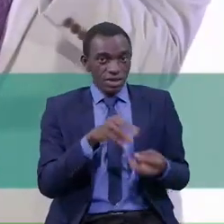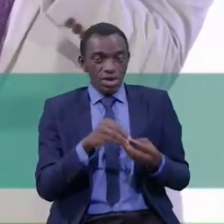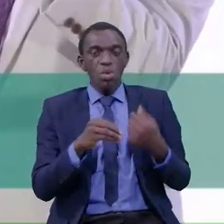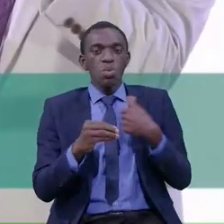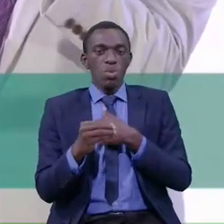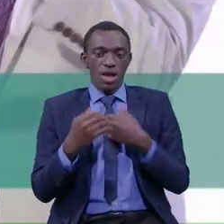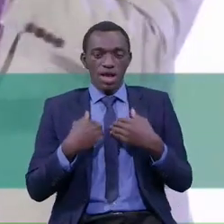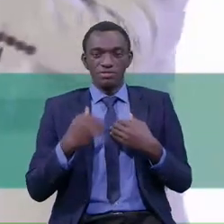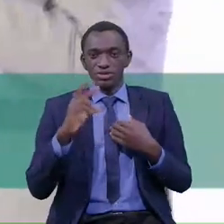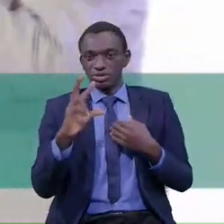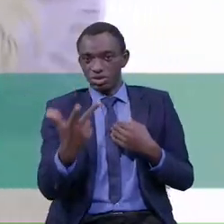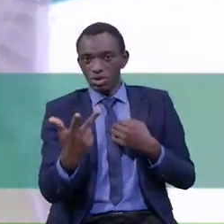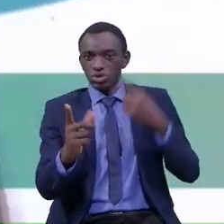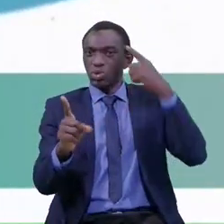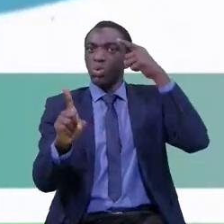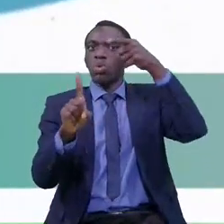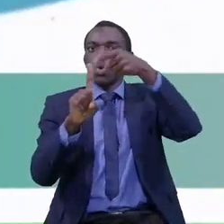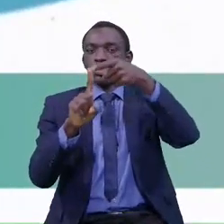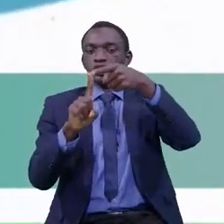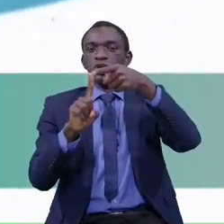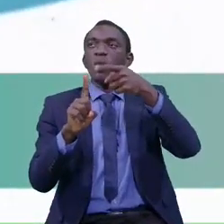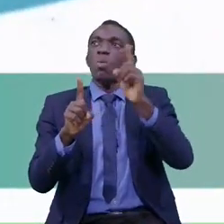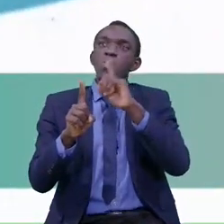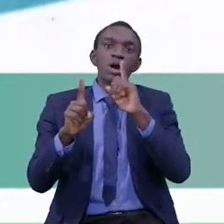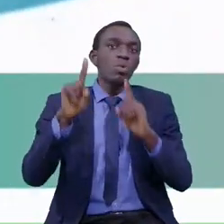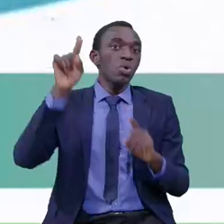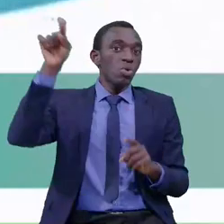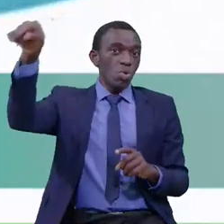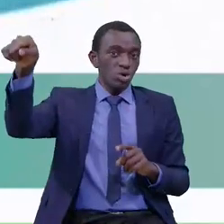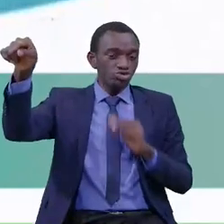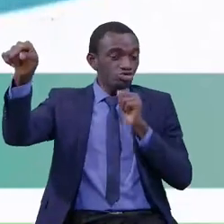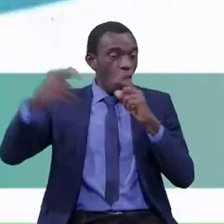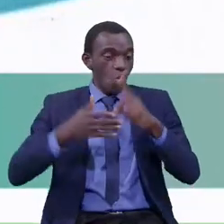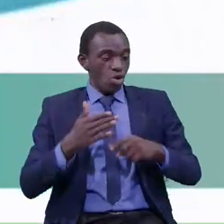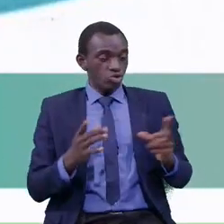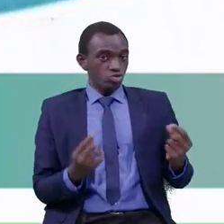c'est là où nous allons. C'est ce que nous faisons. C'est ce que nous allons accomplir.